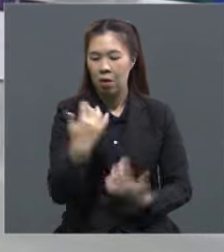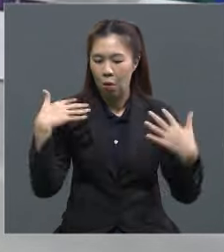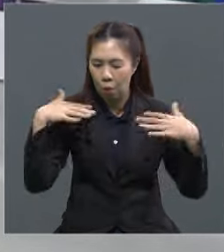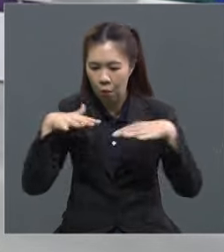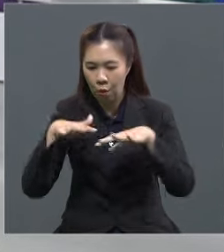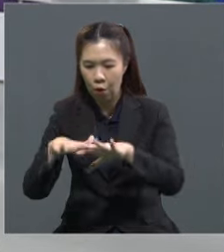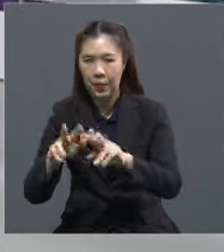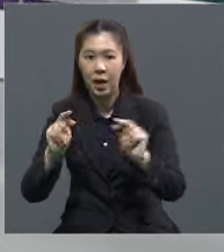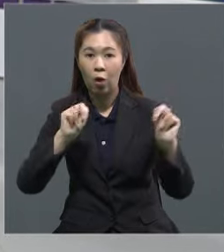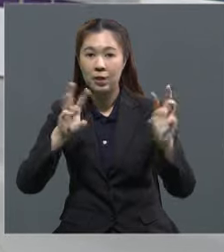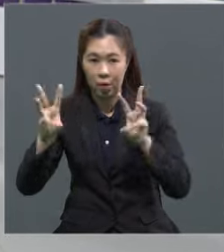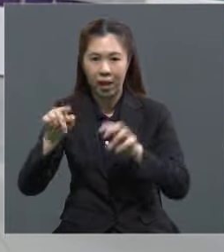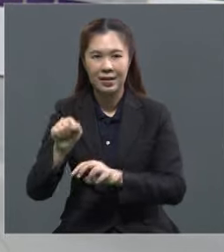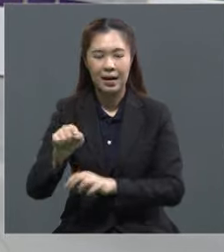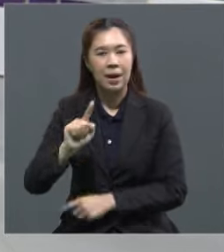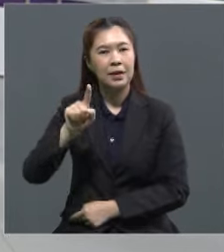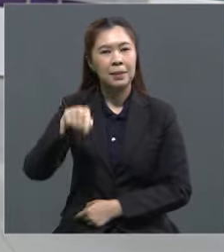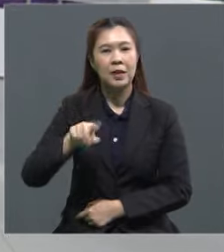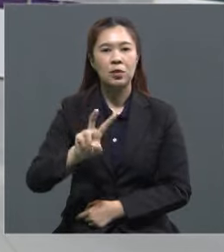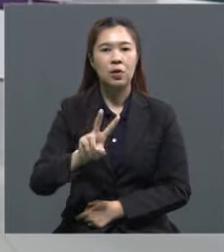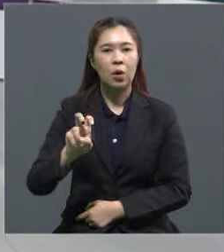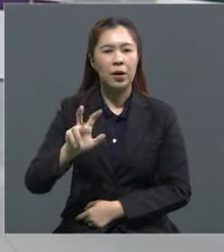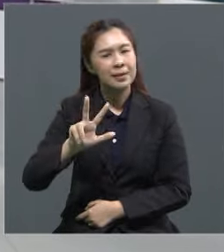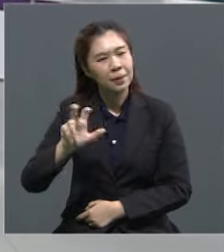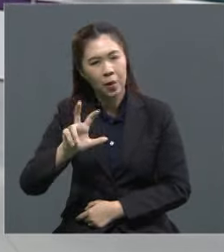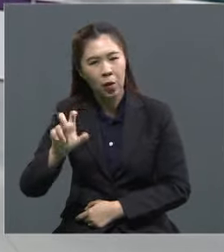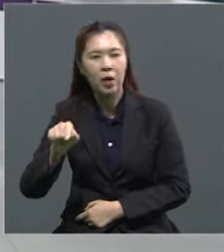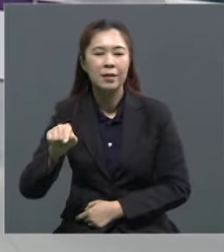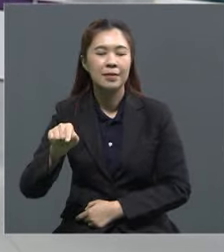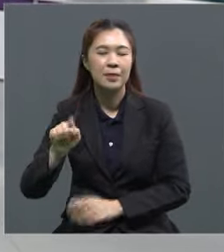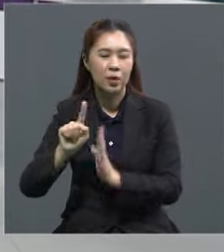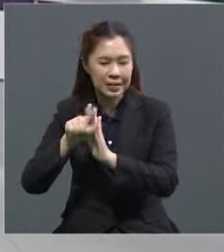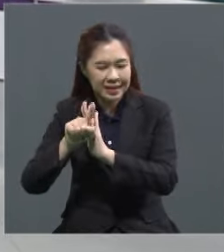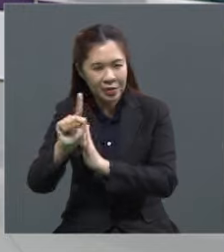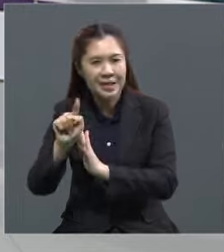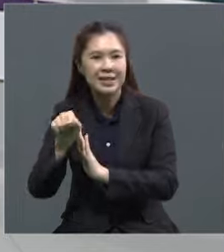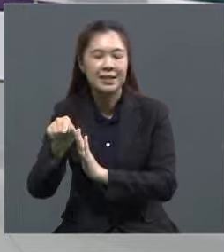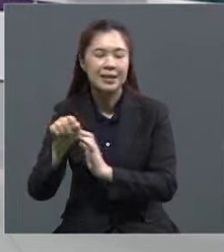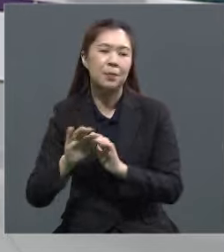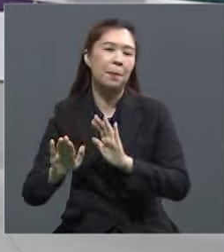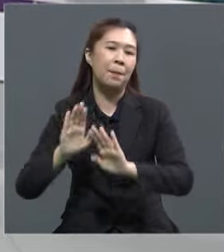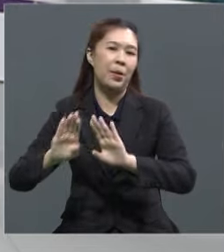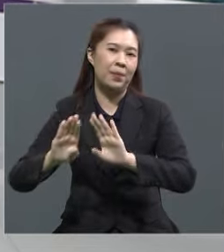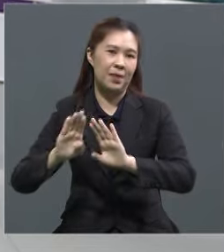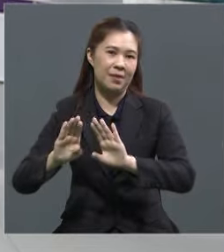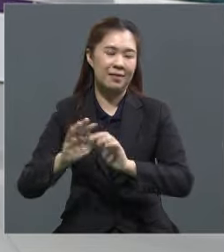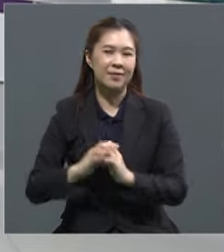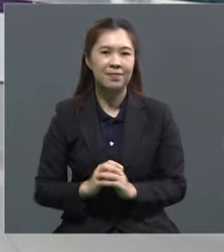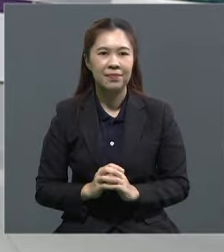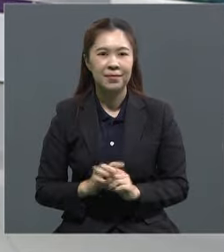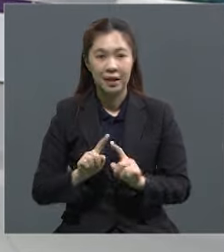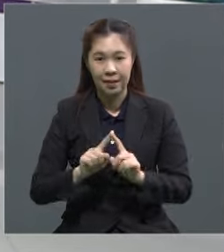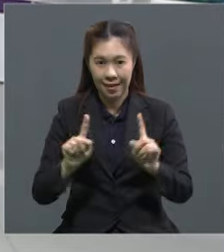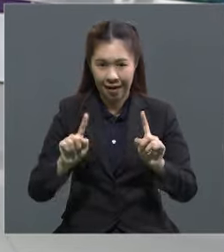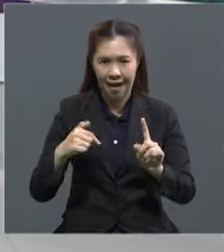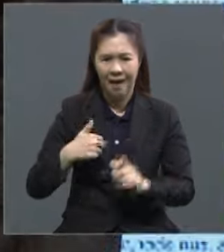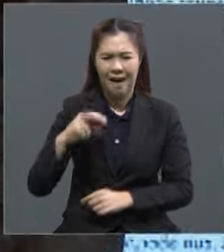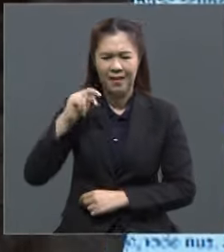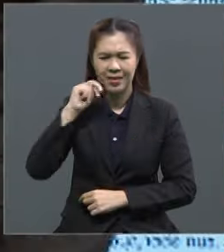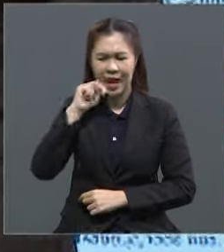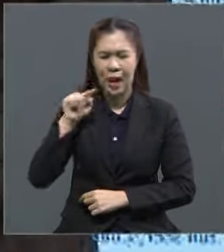เนี่ยอยู่ที่ประมาณซัก1,2 300ลูกบาทเมตรต่อวินาทีประมาณนั้นนะครับแต่มันมีน้ำจากสักแก